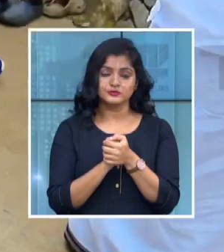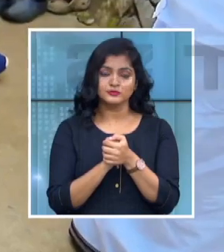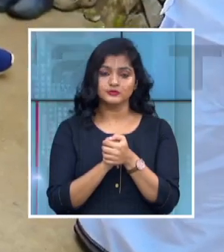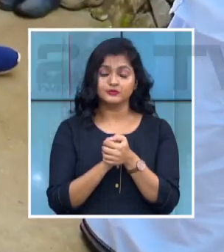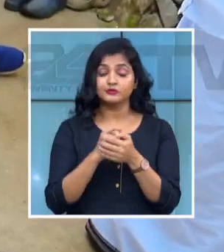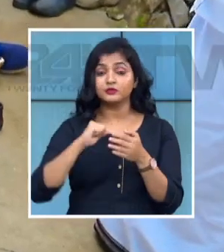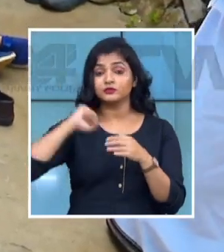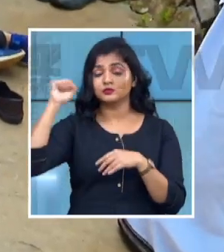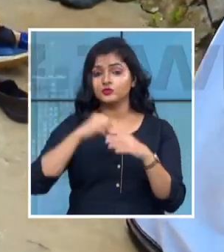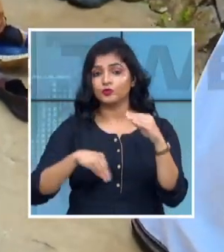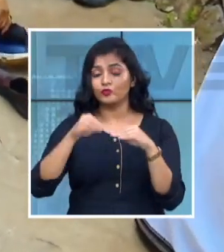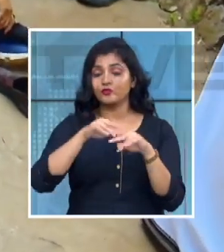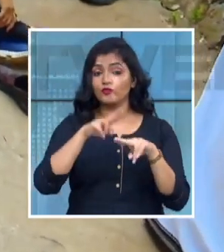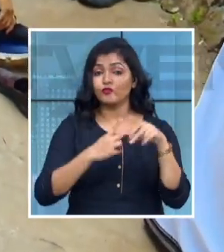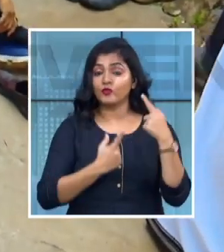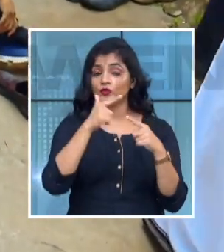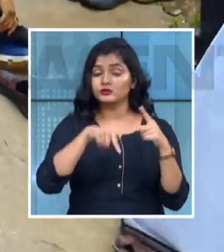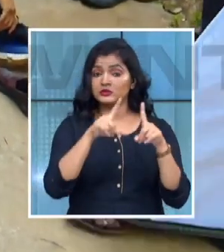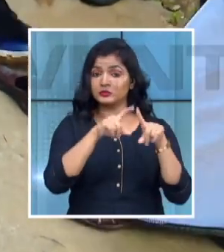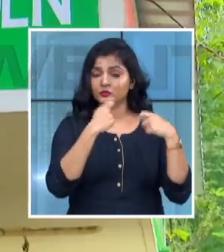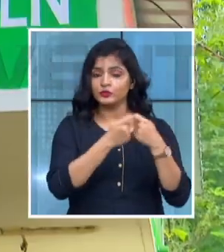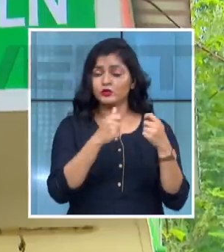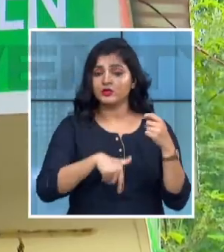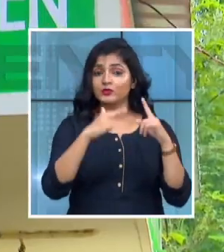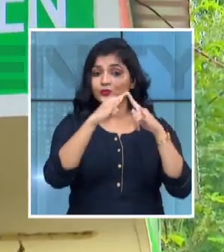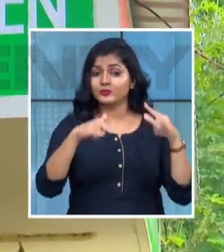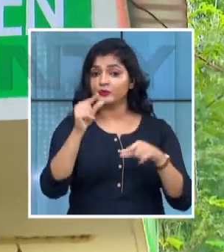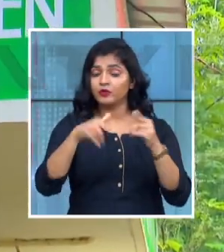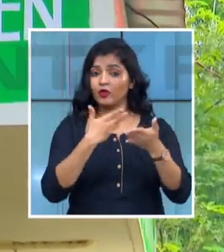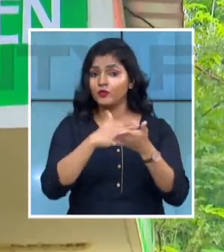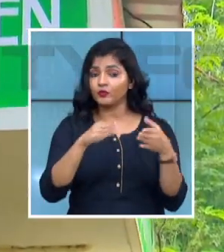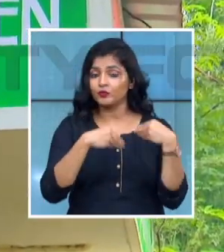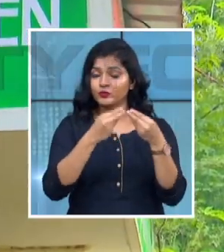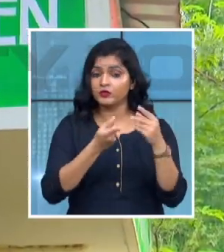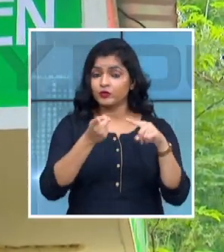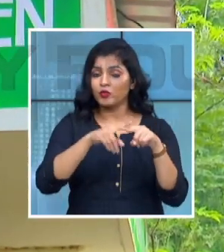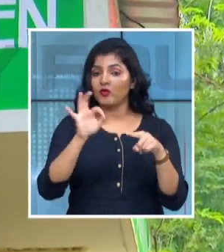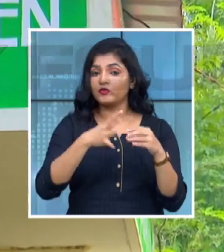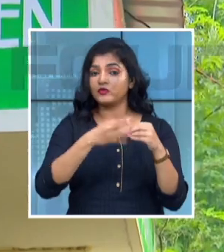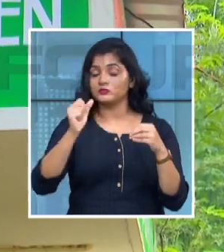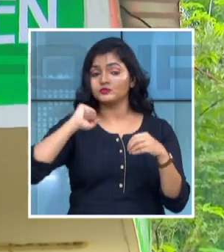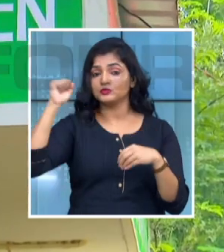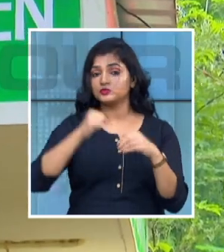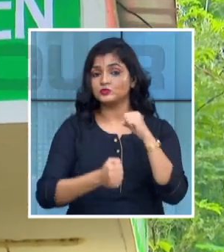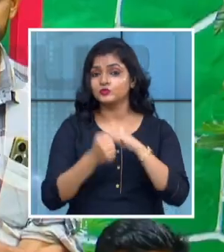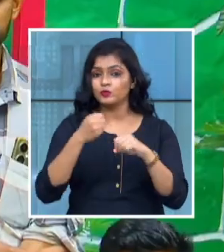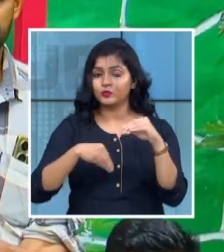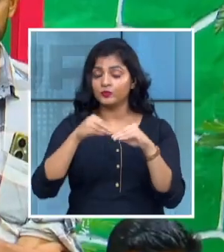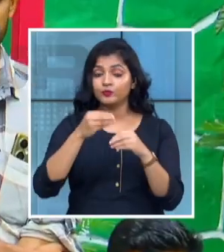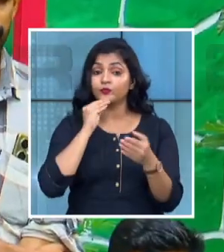വലിയ പ്രതിഷേധമാണ് ഇപ്പോൾ വനംവകുപ്പ് നടപടിക്കെതിരെ തോൽപ്പെട്ടി റേഞ്ച് ഓഫീസിന് മുന്നിൽ ഉണ്ടാകുന്നത്.